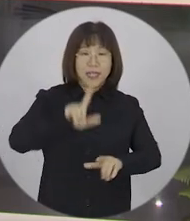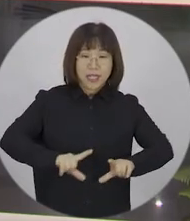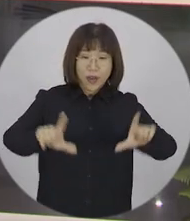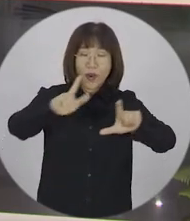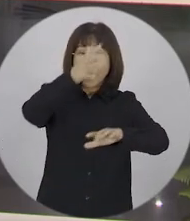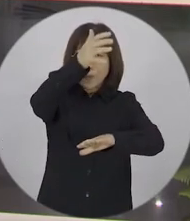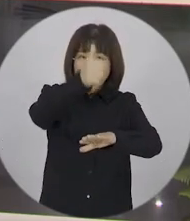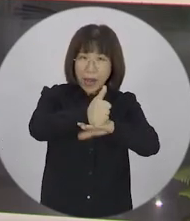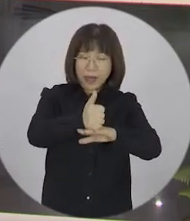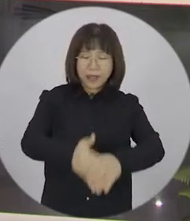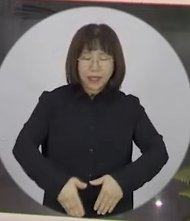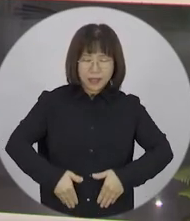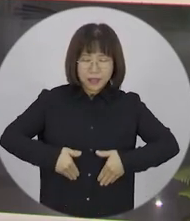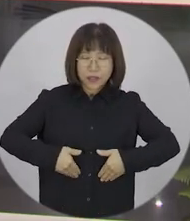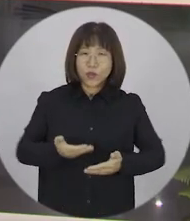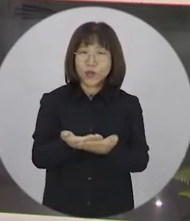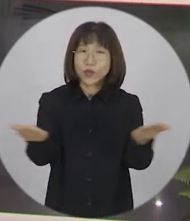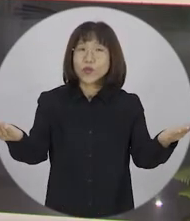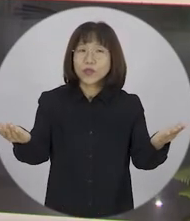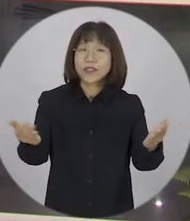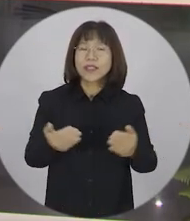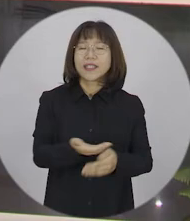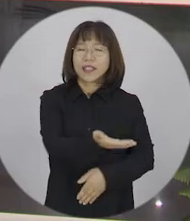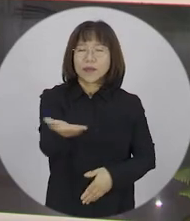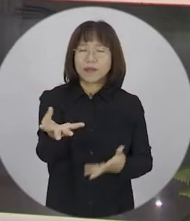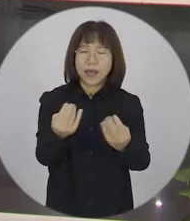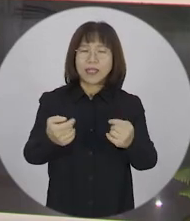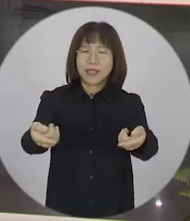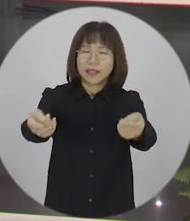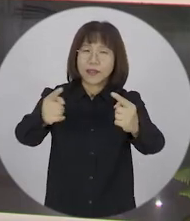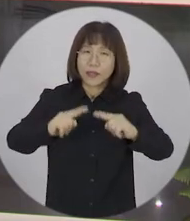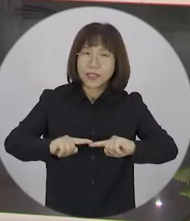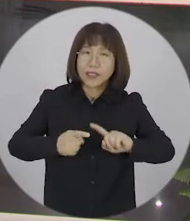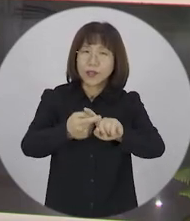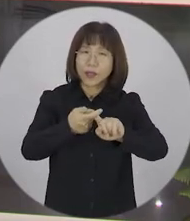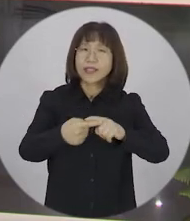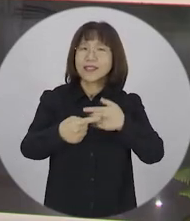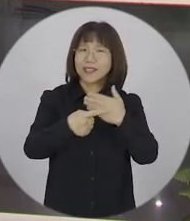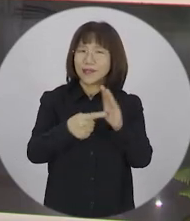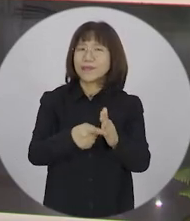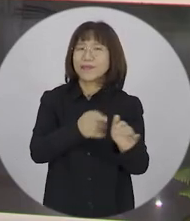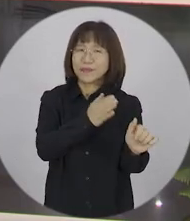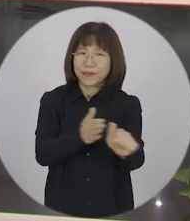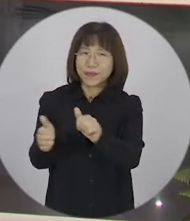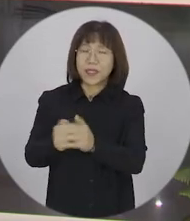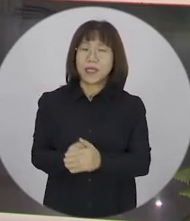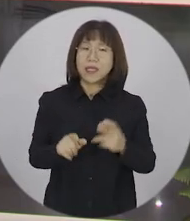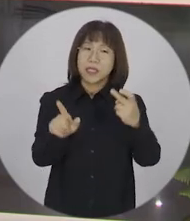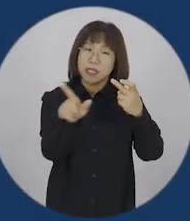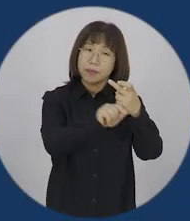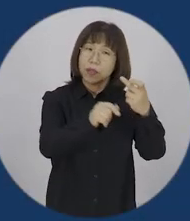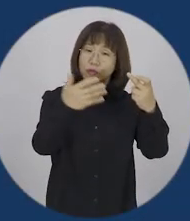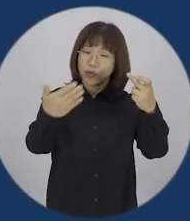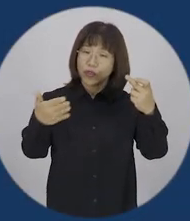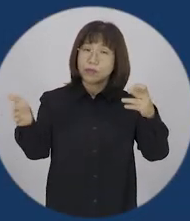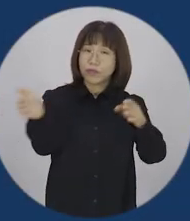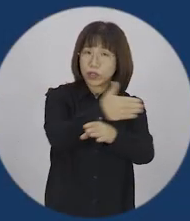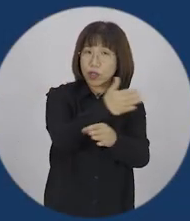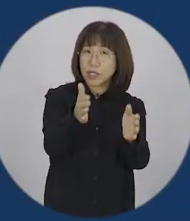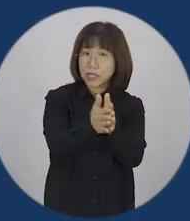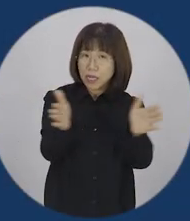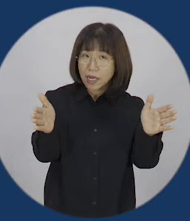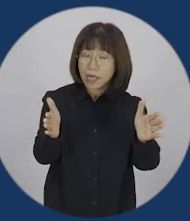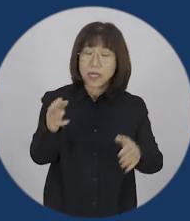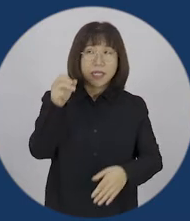연말 따뜻하게 보내시길 바라면서 구민 여러분의 많은 관심과 참여 부탁드립니다. 오는